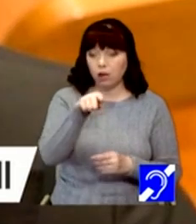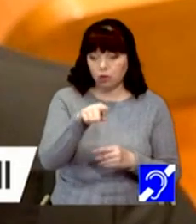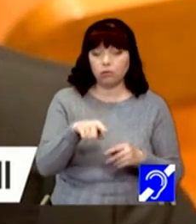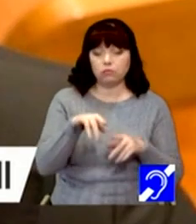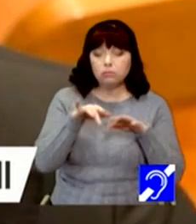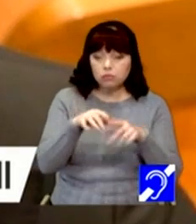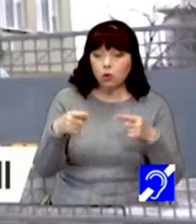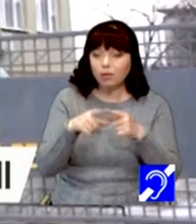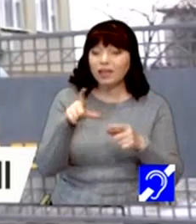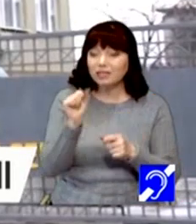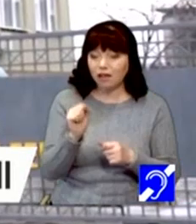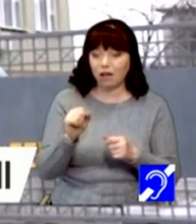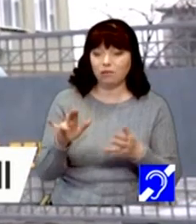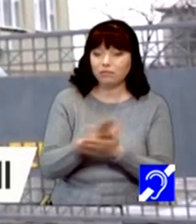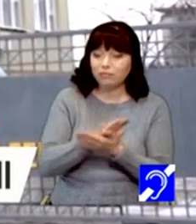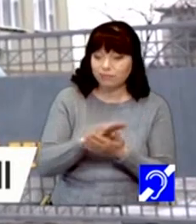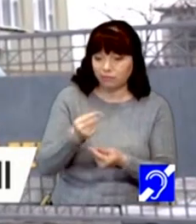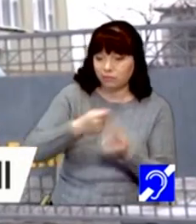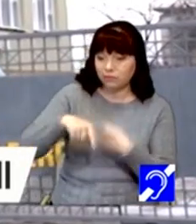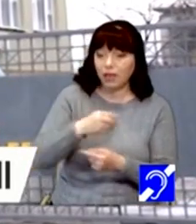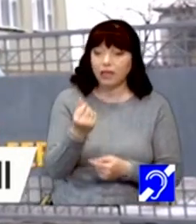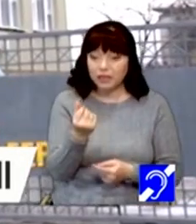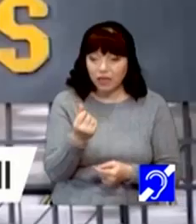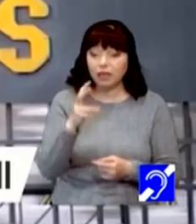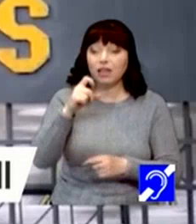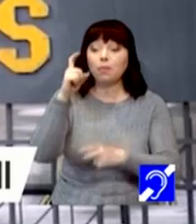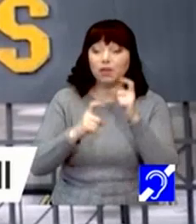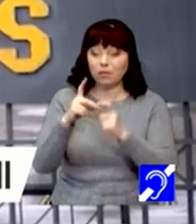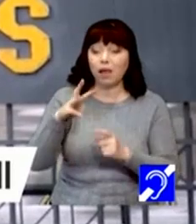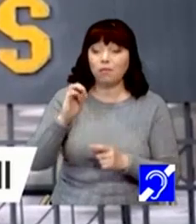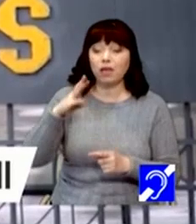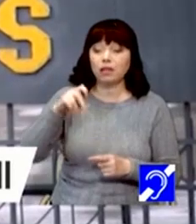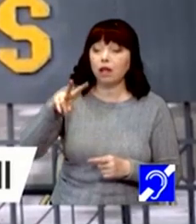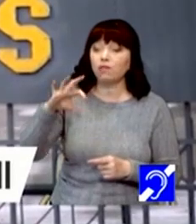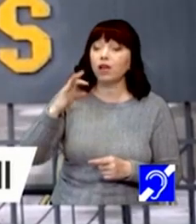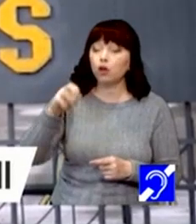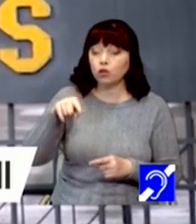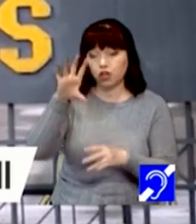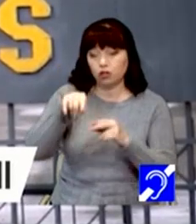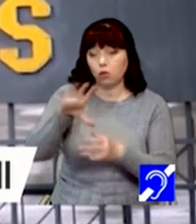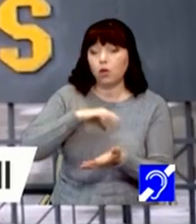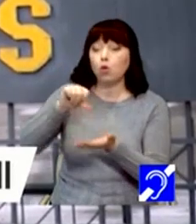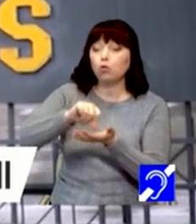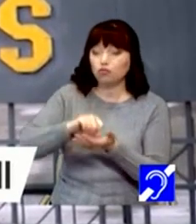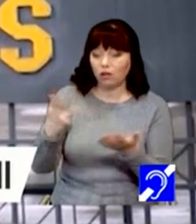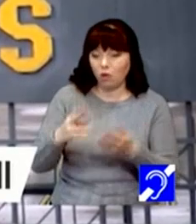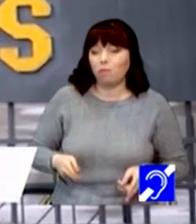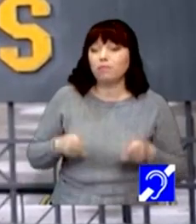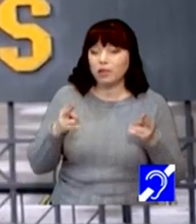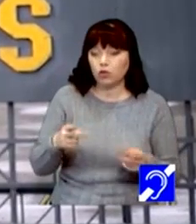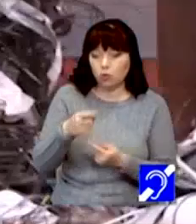cercetat penal pentru spălare de bani la întreprinderea metal feros unde ar fi controlat funcționarea unor scheme aleg alea